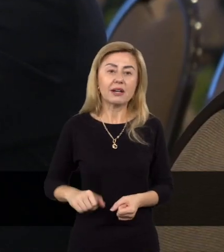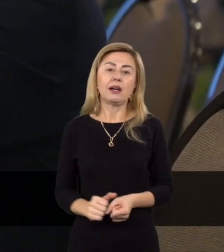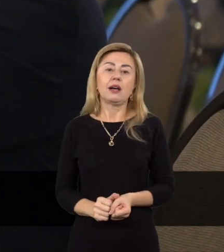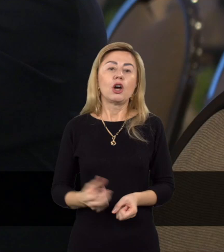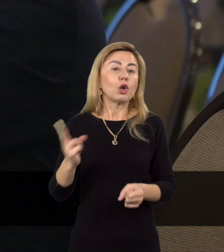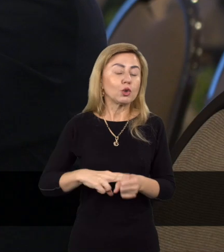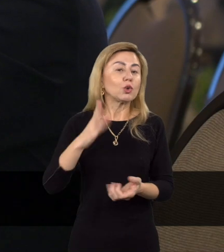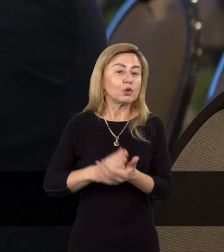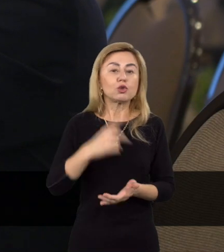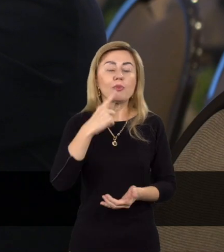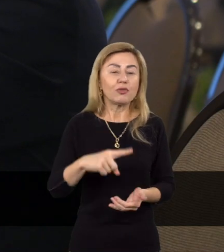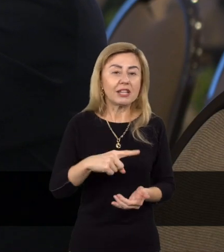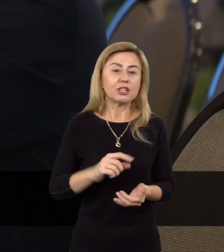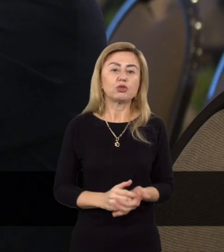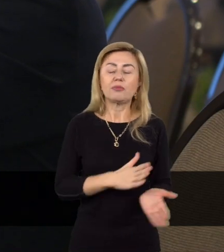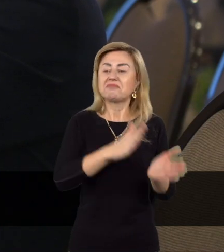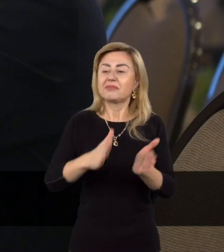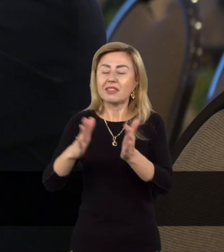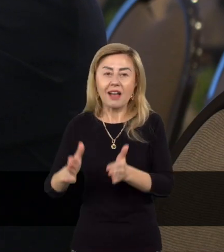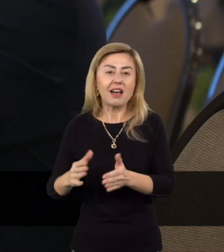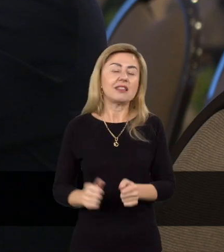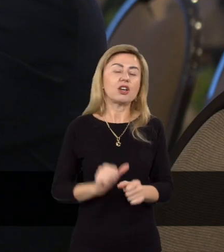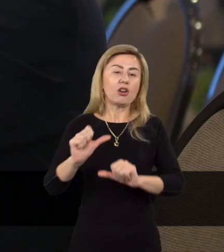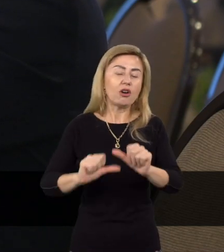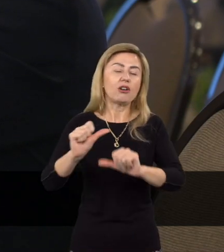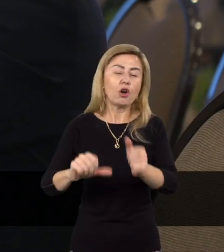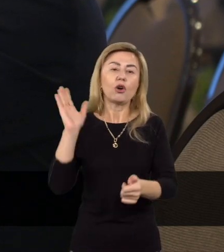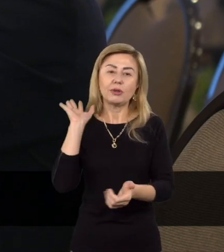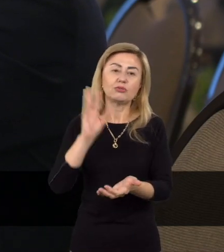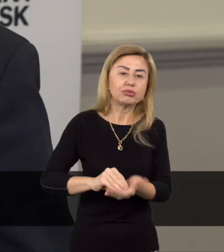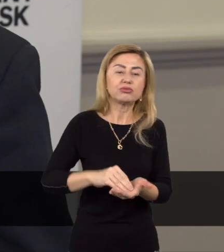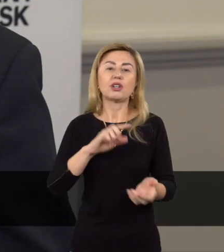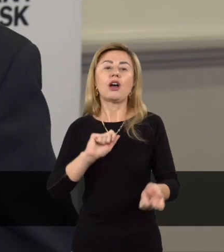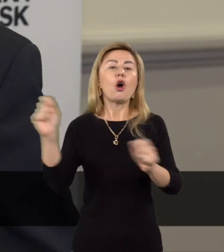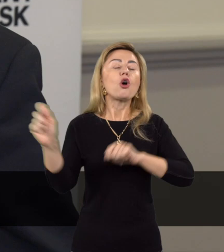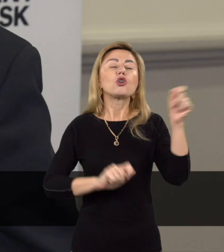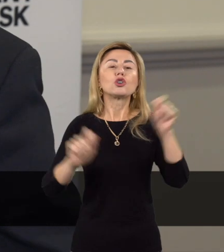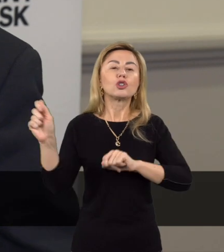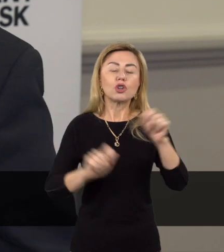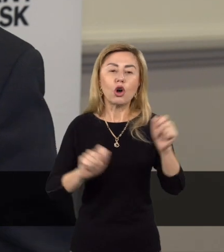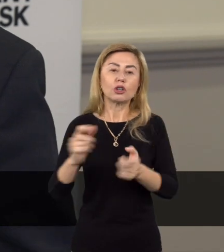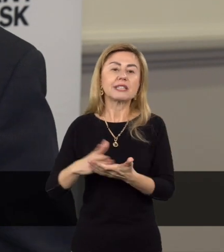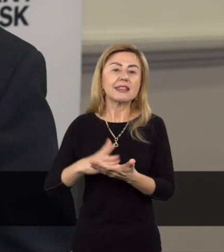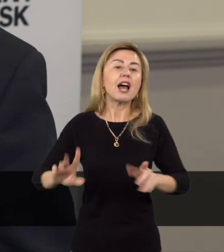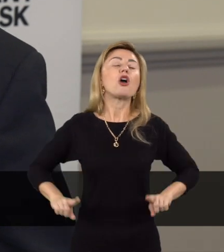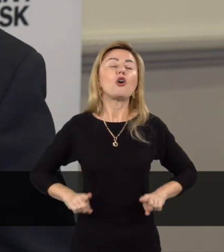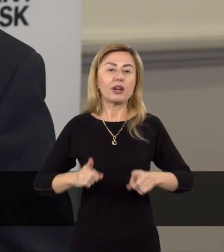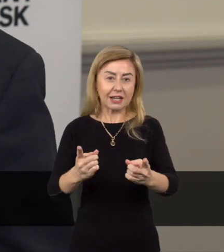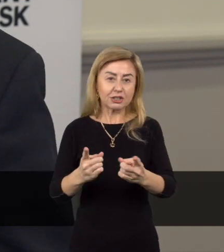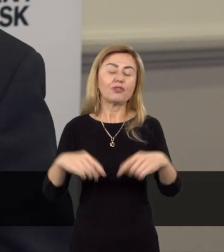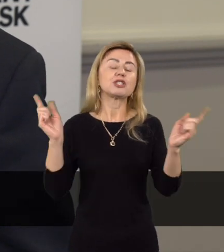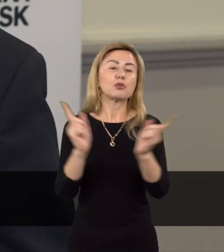Krzyżanowski, który już zapowiedział kolejne edycje Dolnośląskiego Kongresu. Tak, w dalszym ciągu będziemy organizować tego